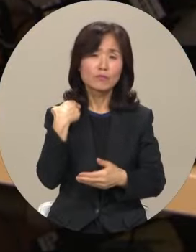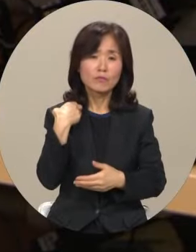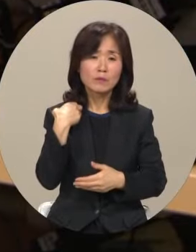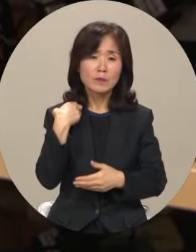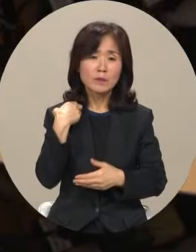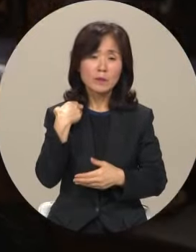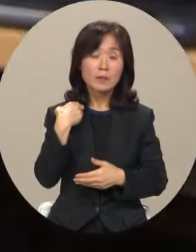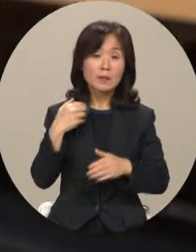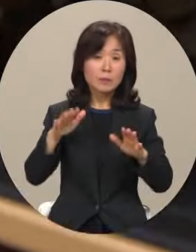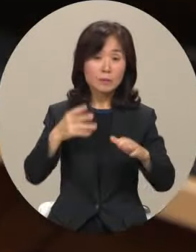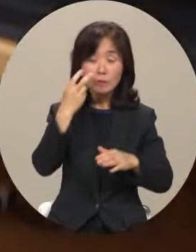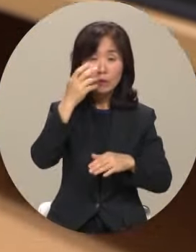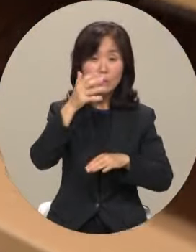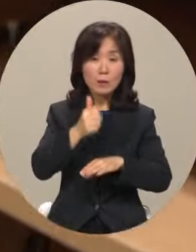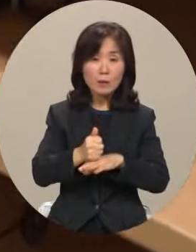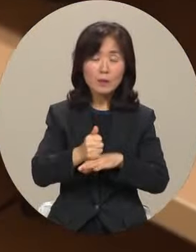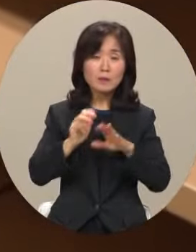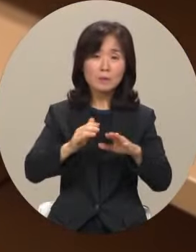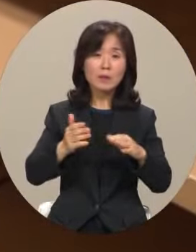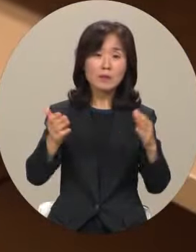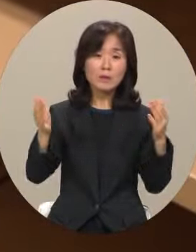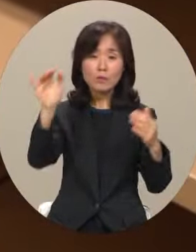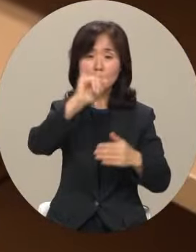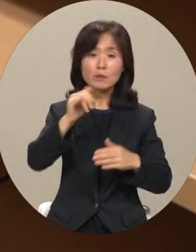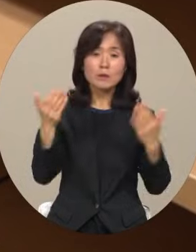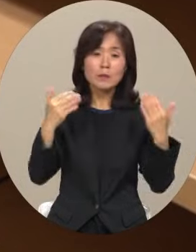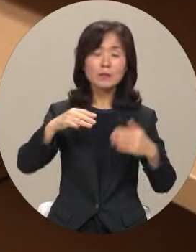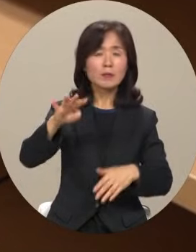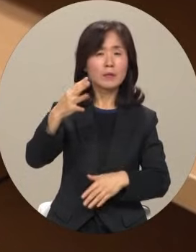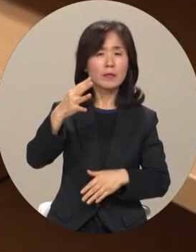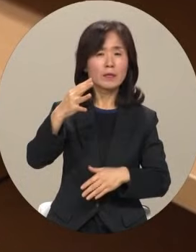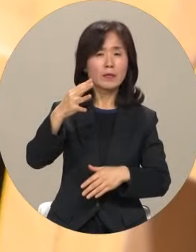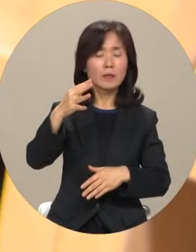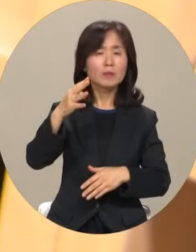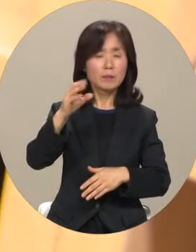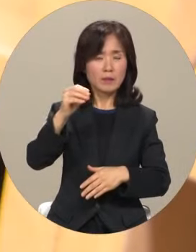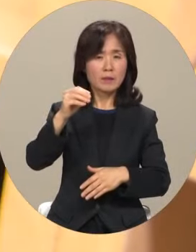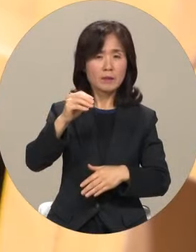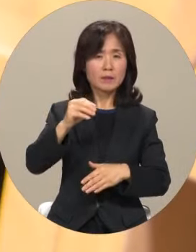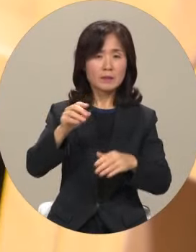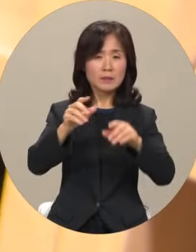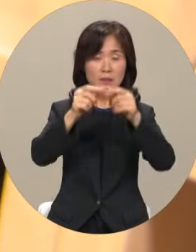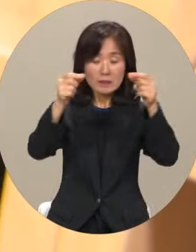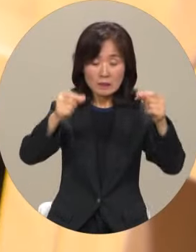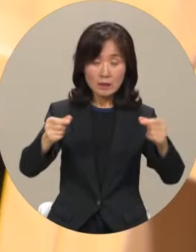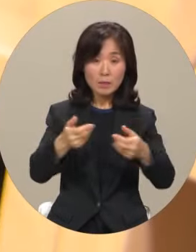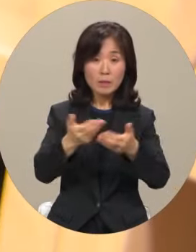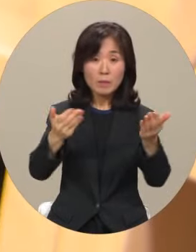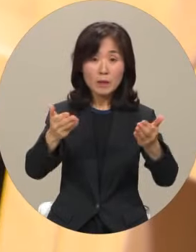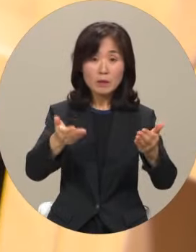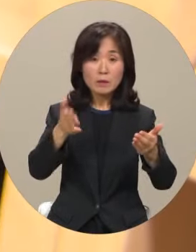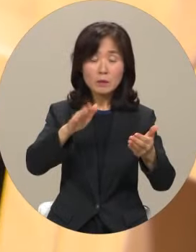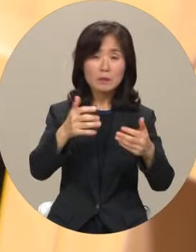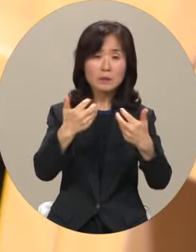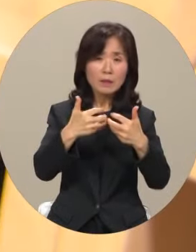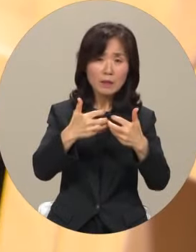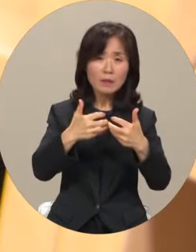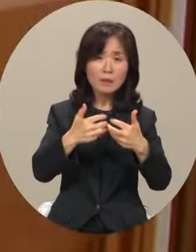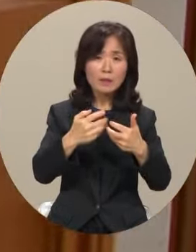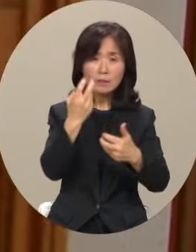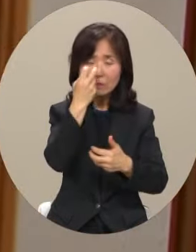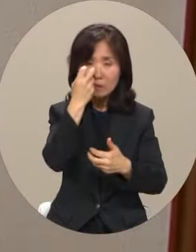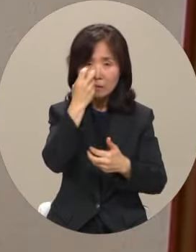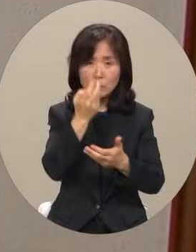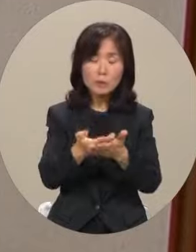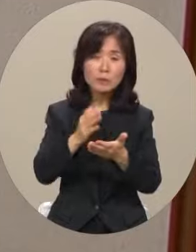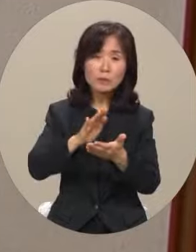전국 학교엔 약 400만 대의 디지털 기기가 보급됐습니다 하지만 기기를 직접 유지보수하는 관리 인력은